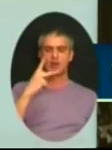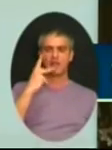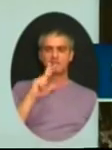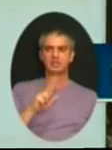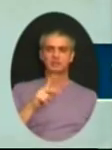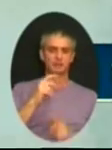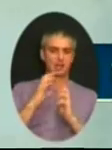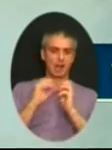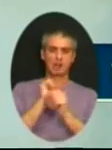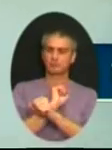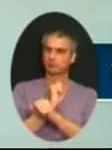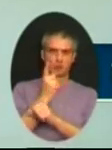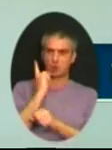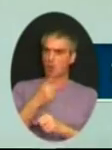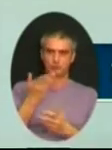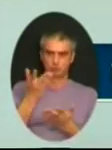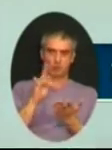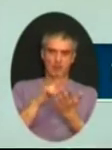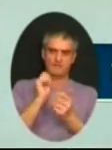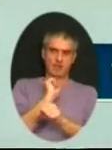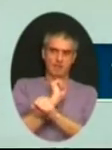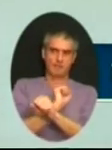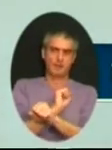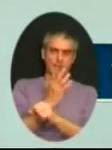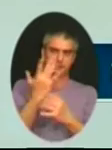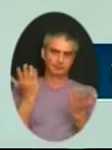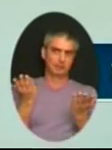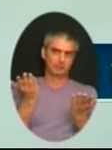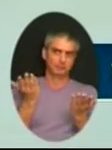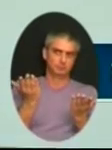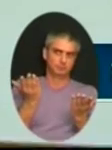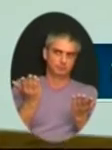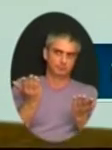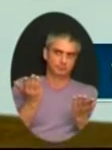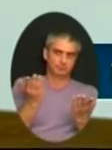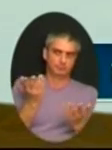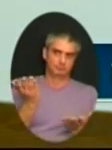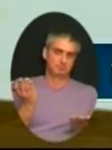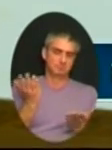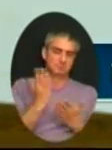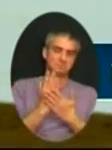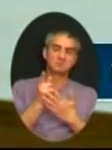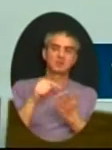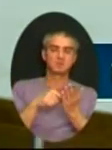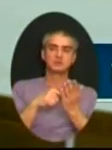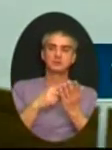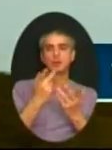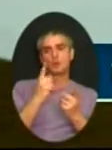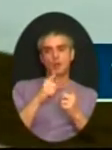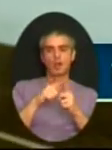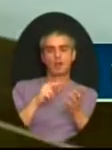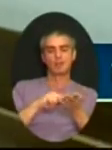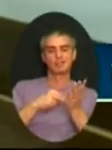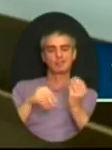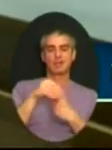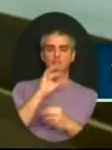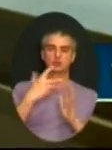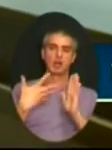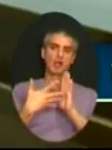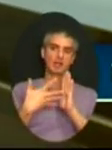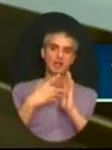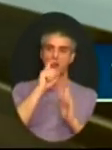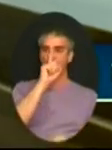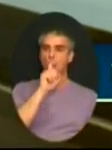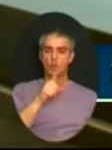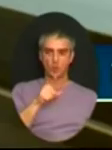לאחת מעצר, שהרי לא היה צורך, הוא עצור היה במילה. לכן מדבר אולי בזה תרגיל חקירתי, ככל